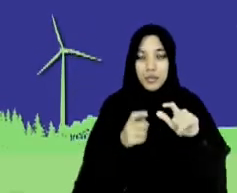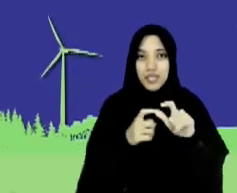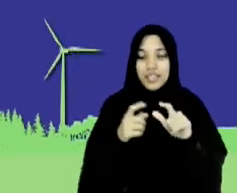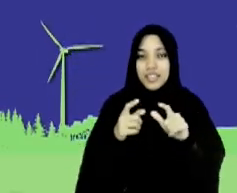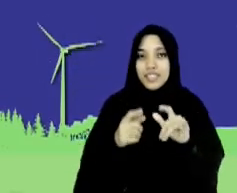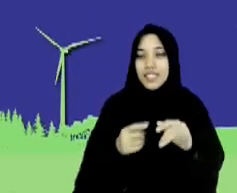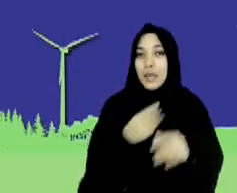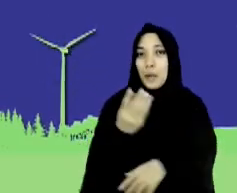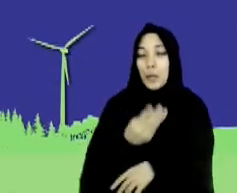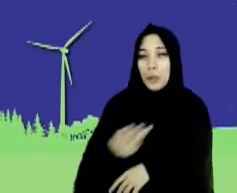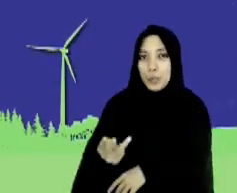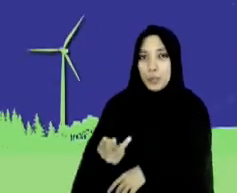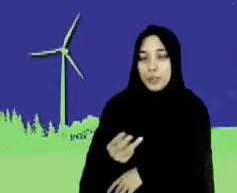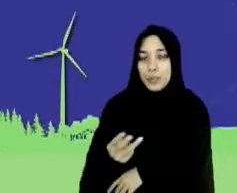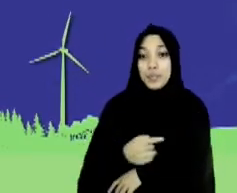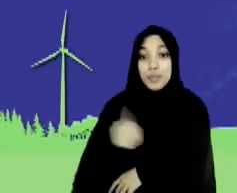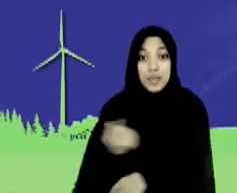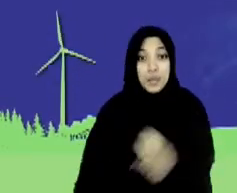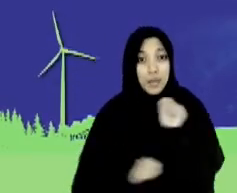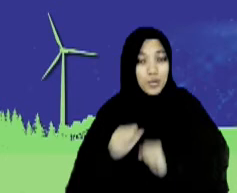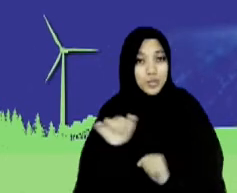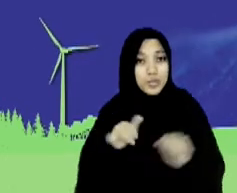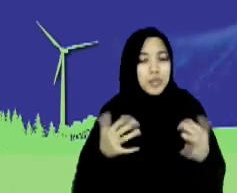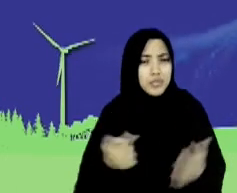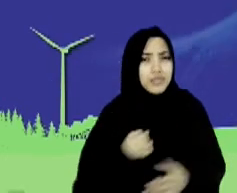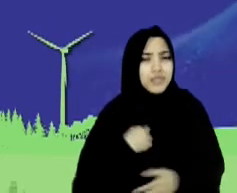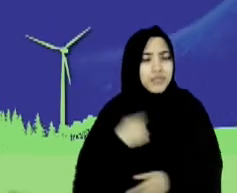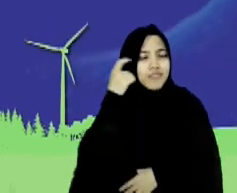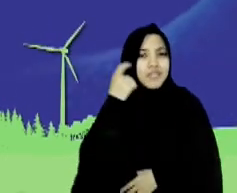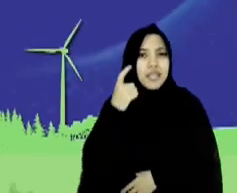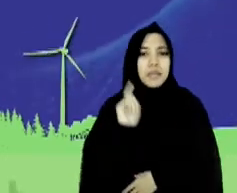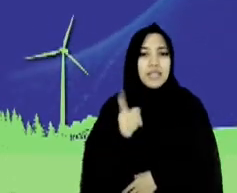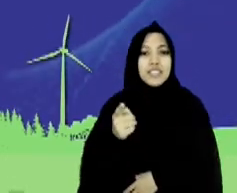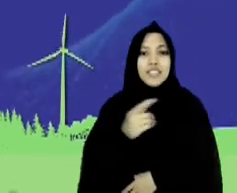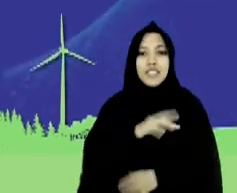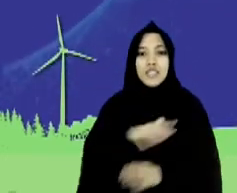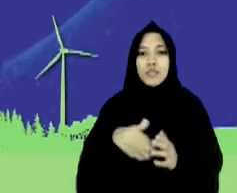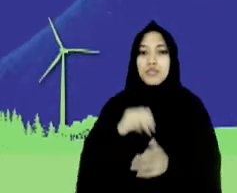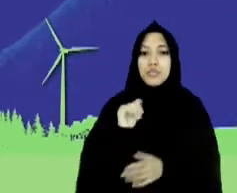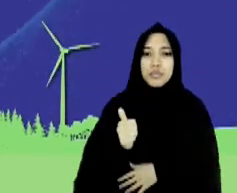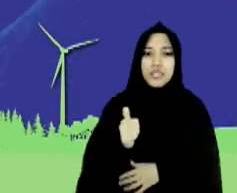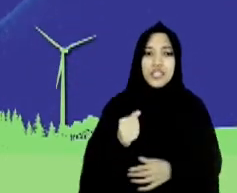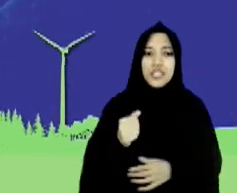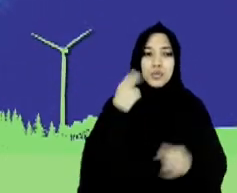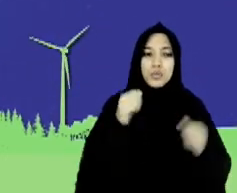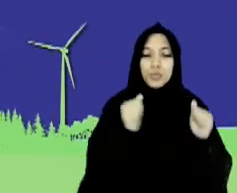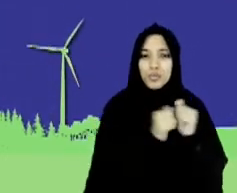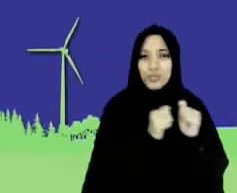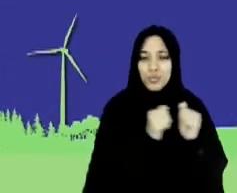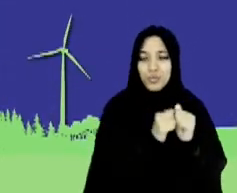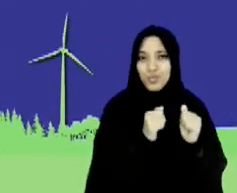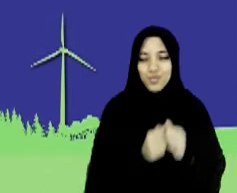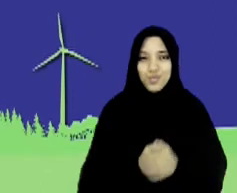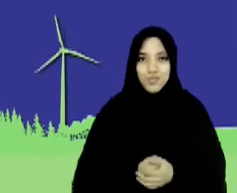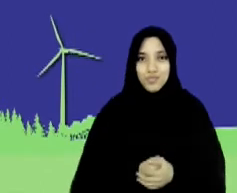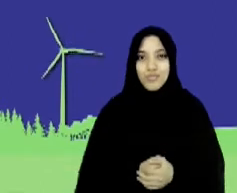kita melakukan itu tentu saja I think Across the industry ya yang meang punya komitmen untuk fighting climate change kita